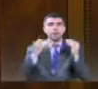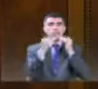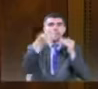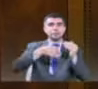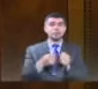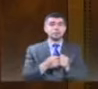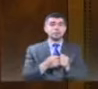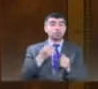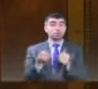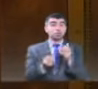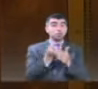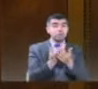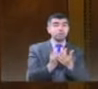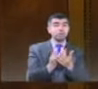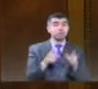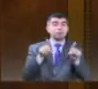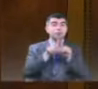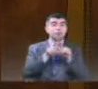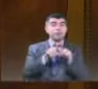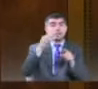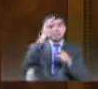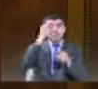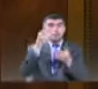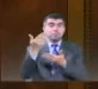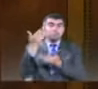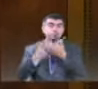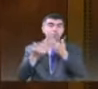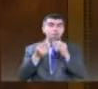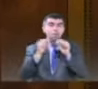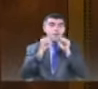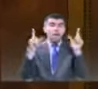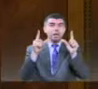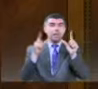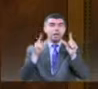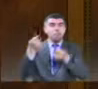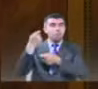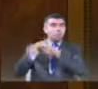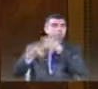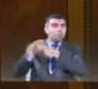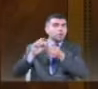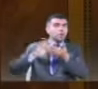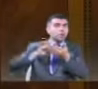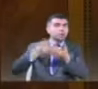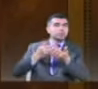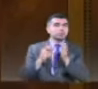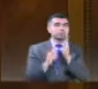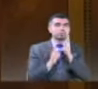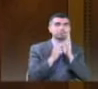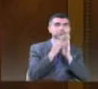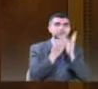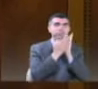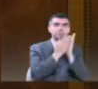هذا التوجه من خلال نهج سياسة الانفتاح الاقتصادي التدريجي، مما مكن المغرب من